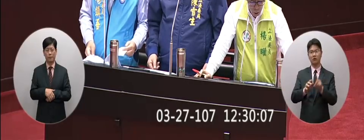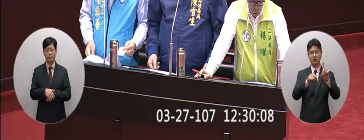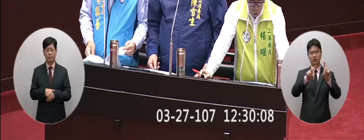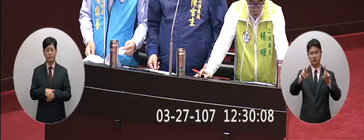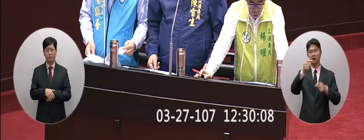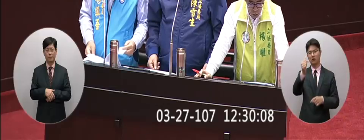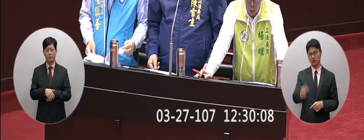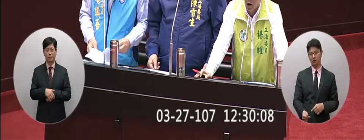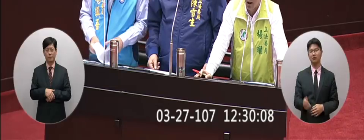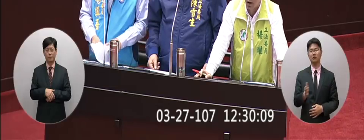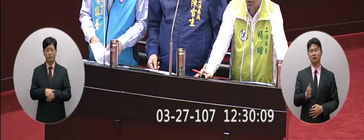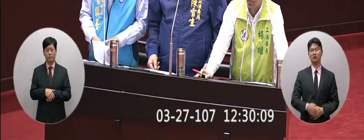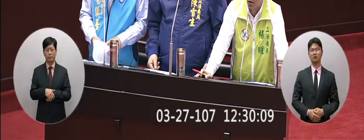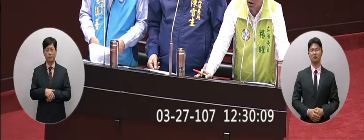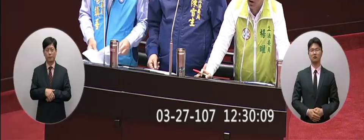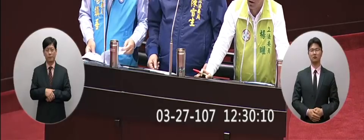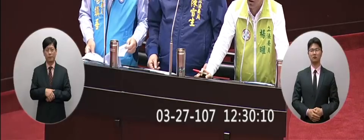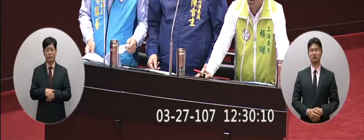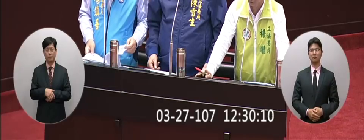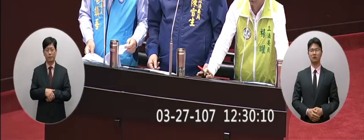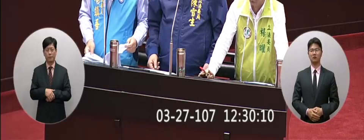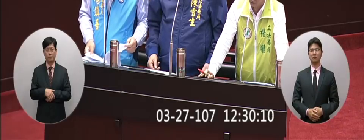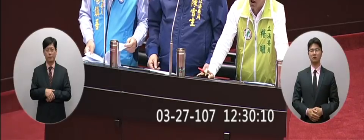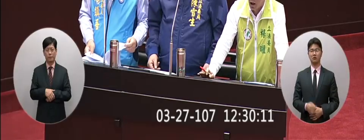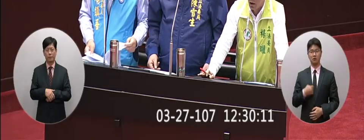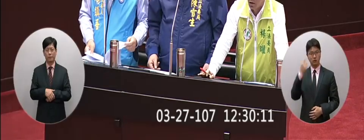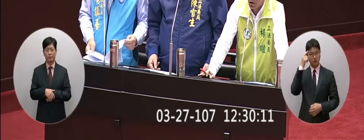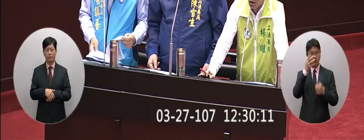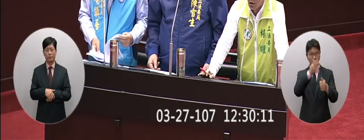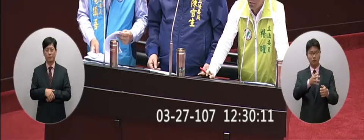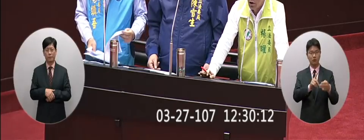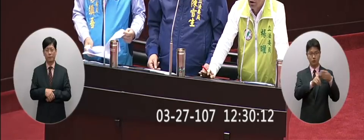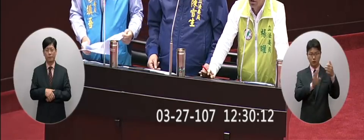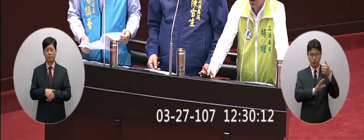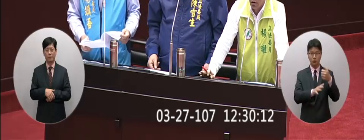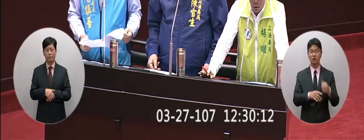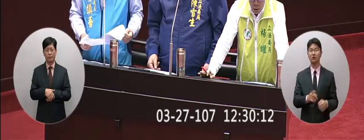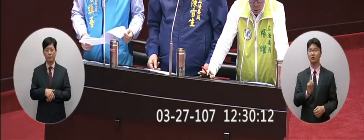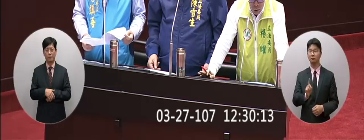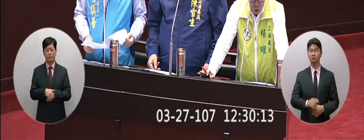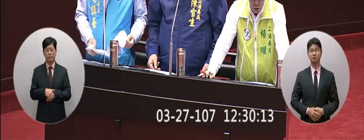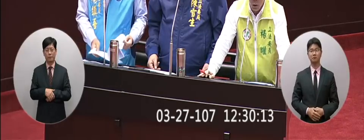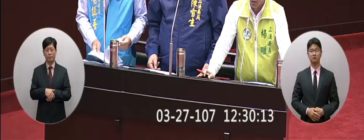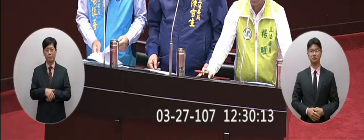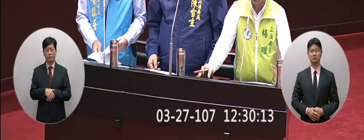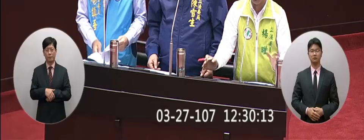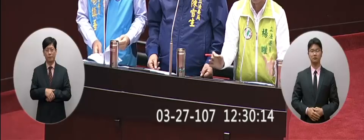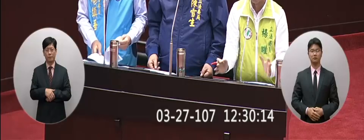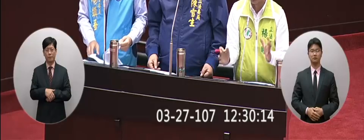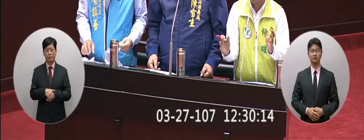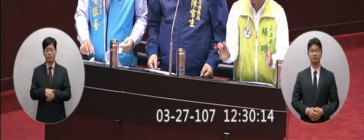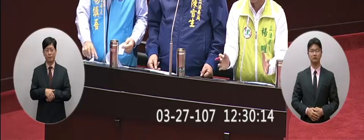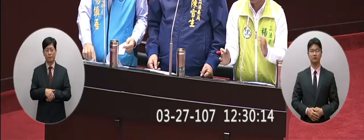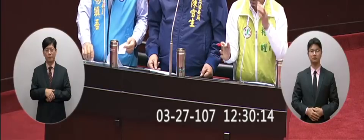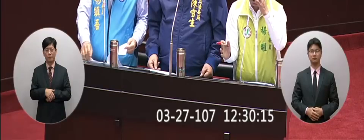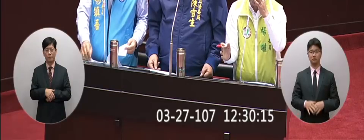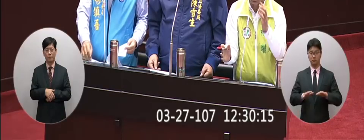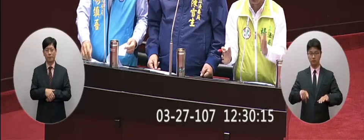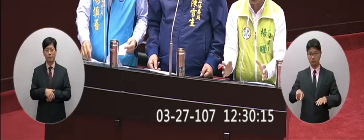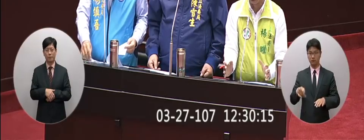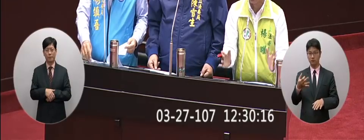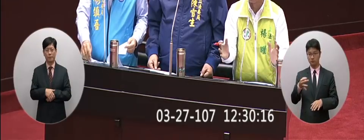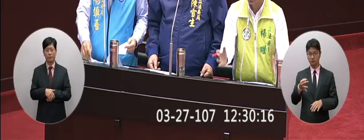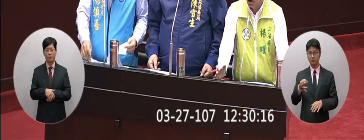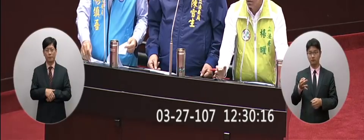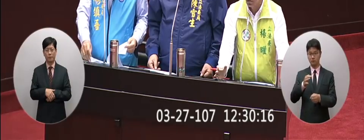主委，我原本想说一句话而已、就没有请你，就是，是不是有？因为我们经费已经